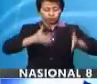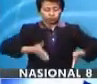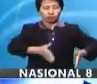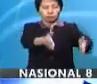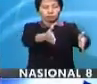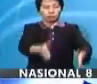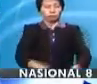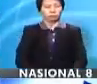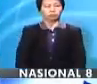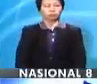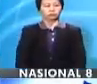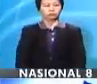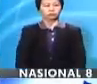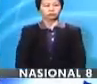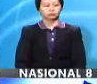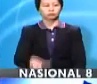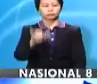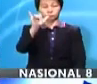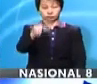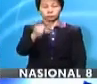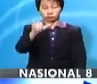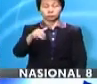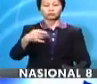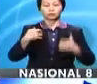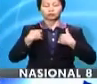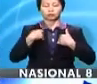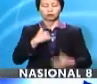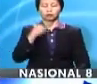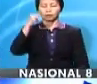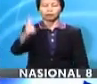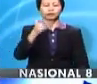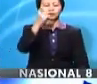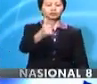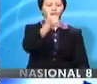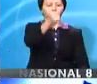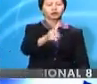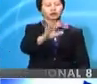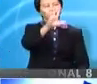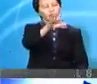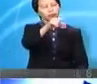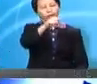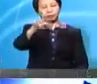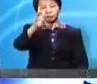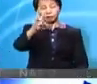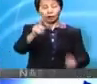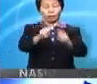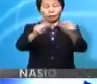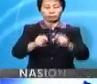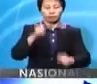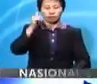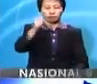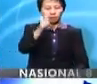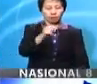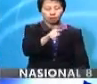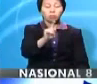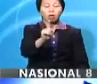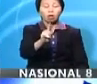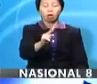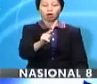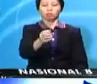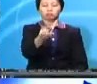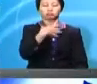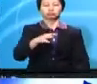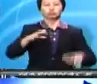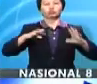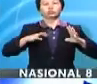raya. Ya, ada kita pergi ke 5-6 tempat yang mana mereka cuti emergency,